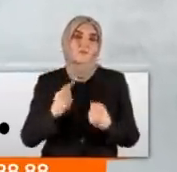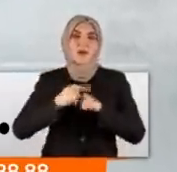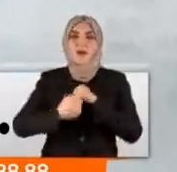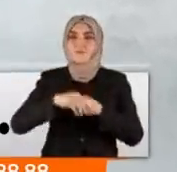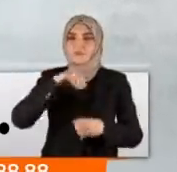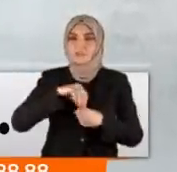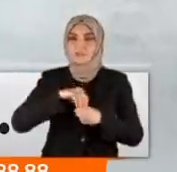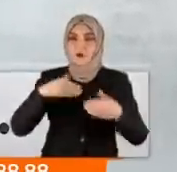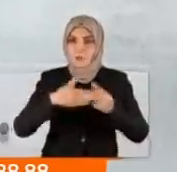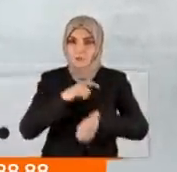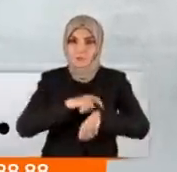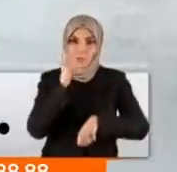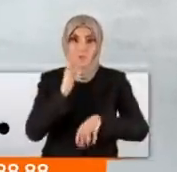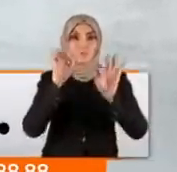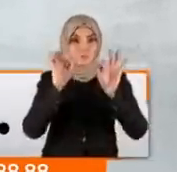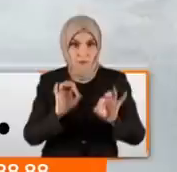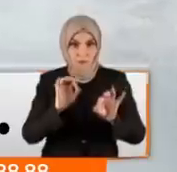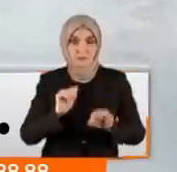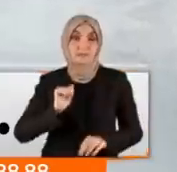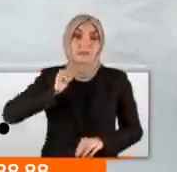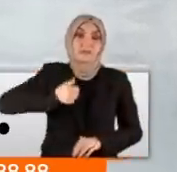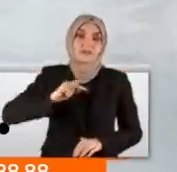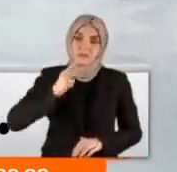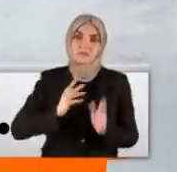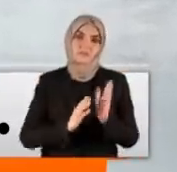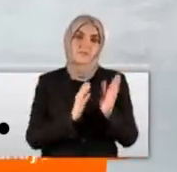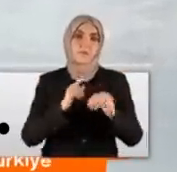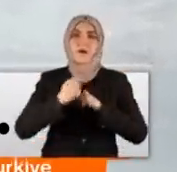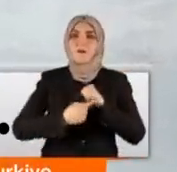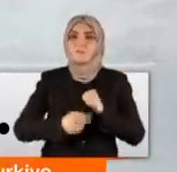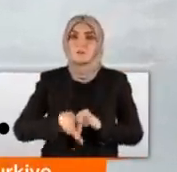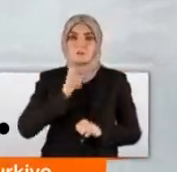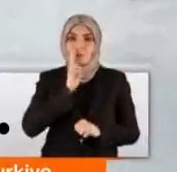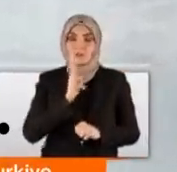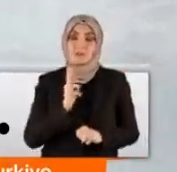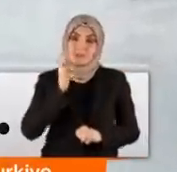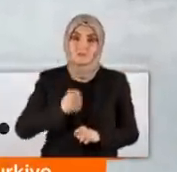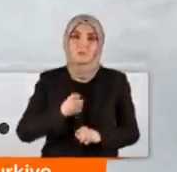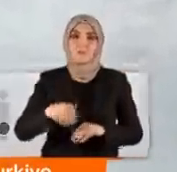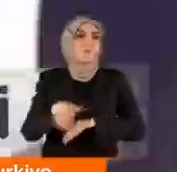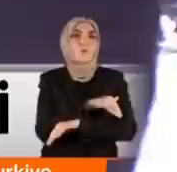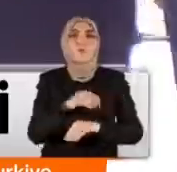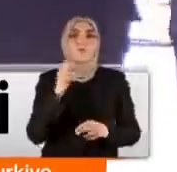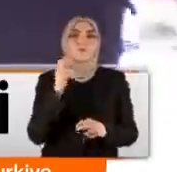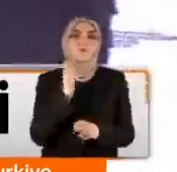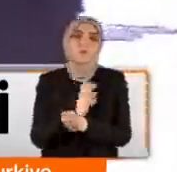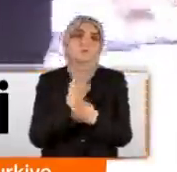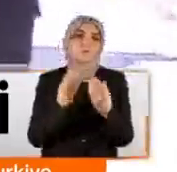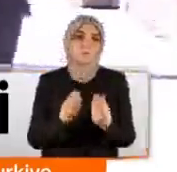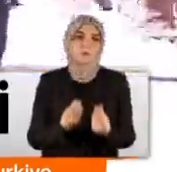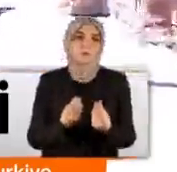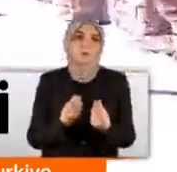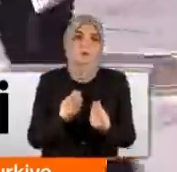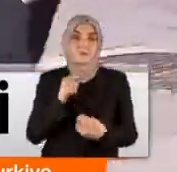başlayacak kısıtlama ve ertesi güne kadar devam edecek. Hafta sonuysa 2 gün boyunca yollar bomboş olacak. Genelgenin en